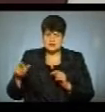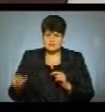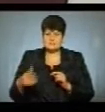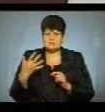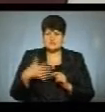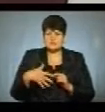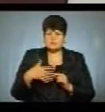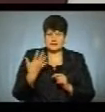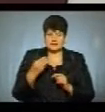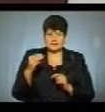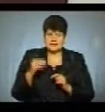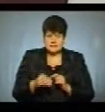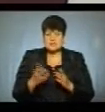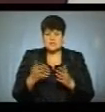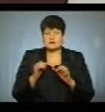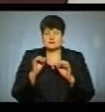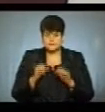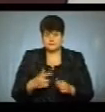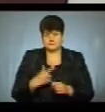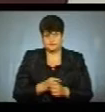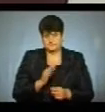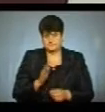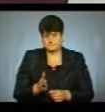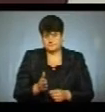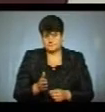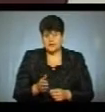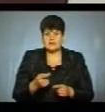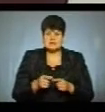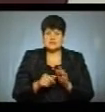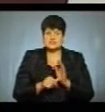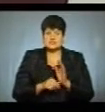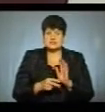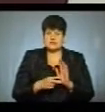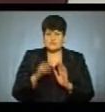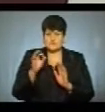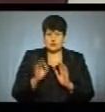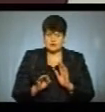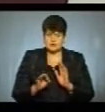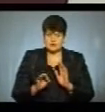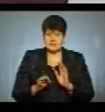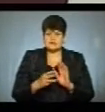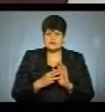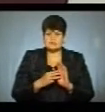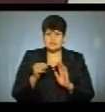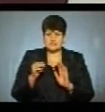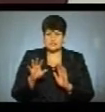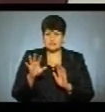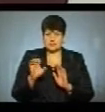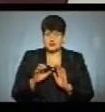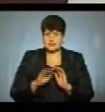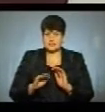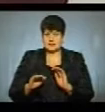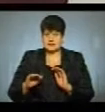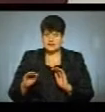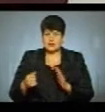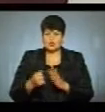55 250, які підлягають вакцинації. Це понад 67%. Із майже 8 500 дітей віком